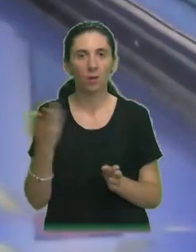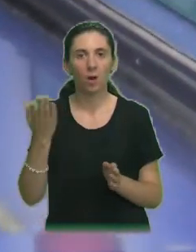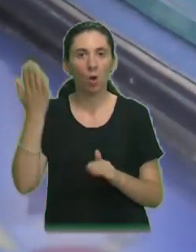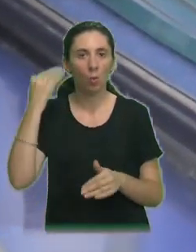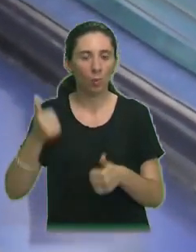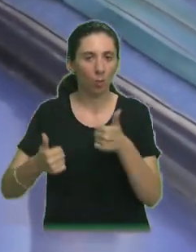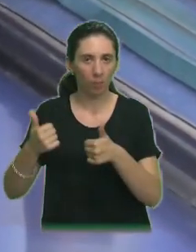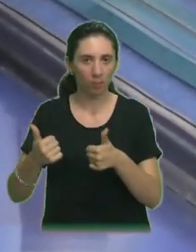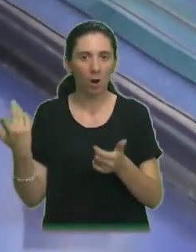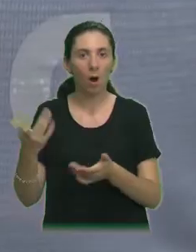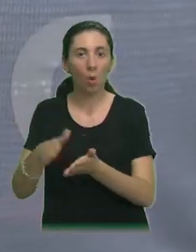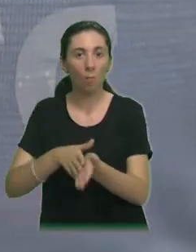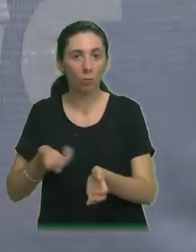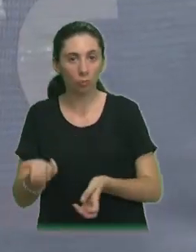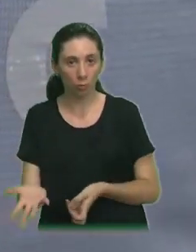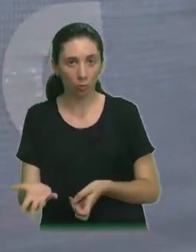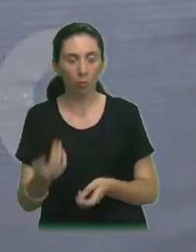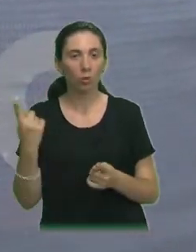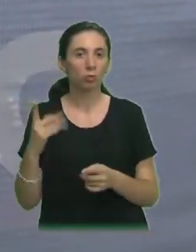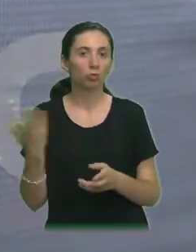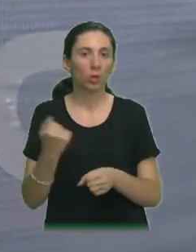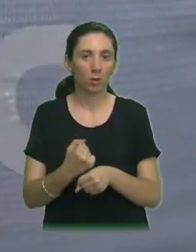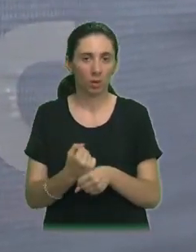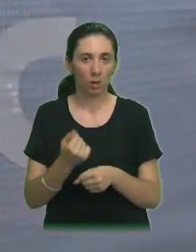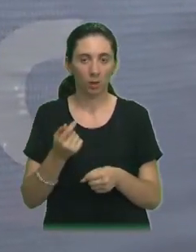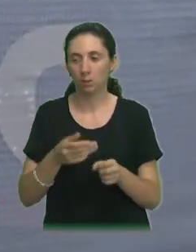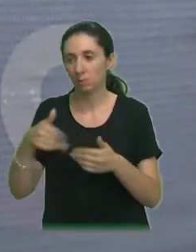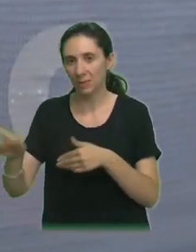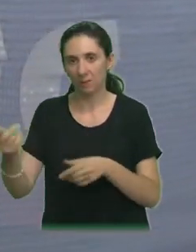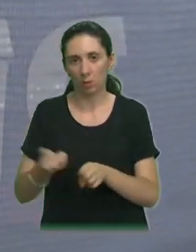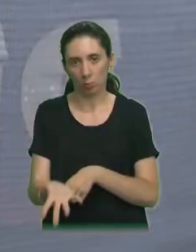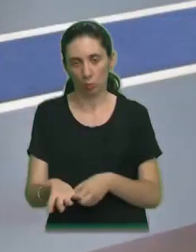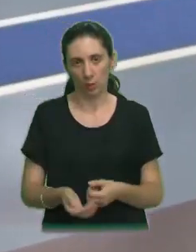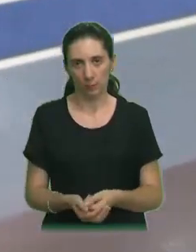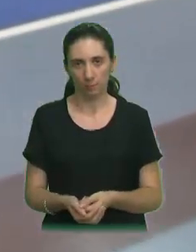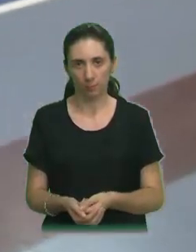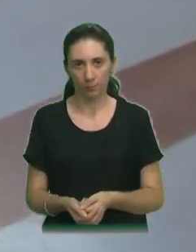prvenstvu, kako je počela kuglati i čime se bavi izvan kuglane.